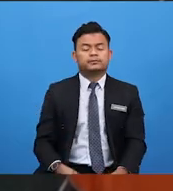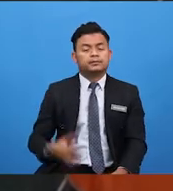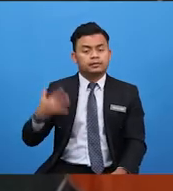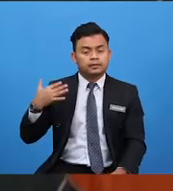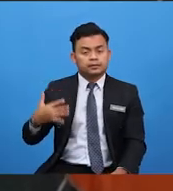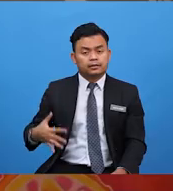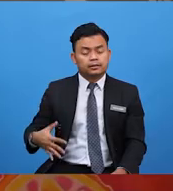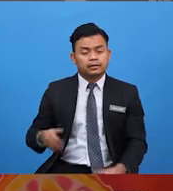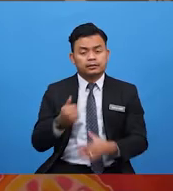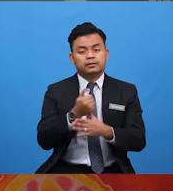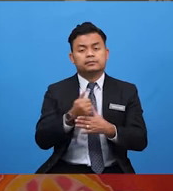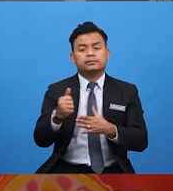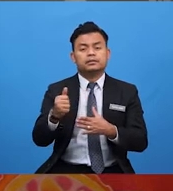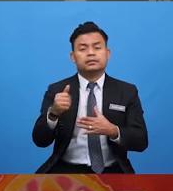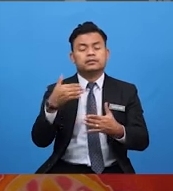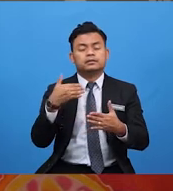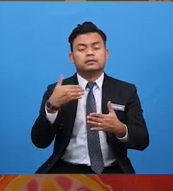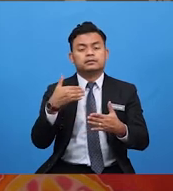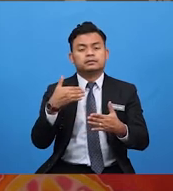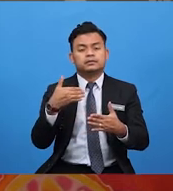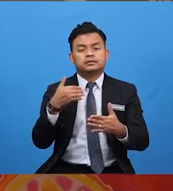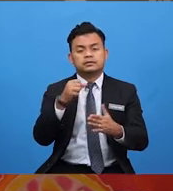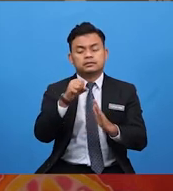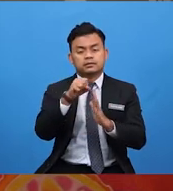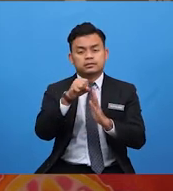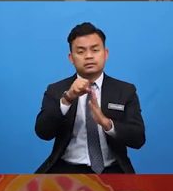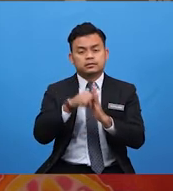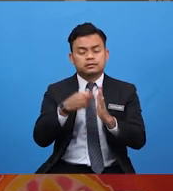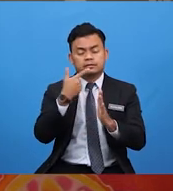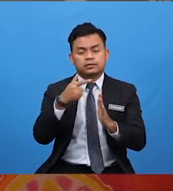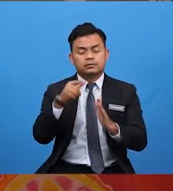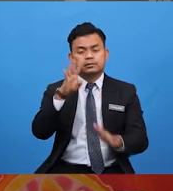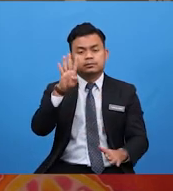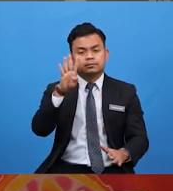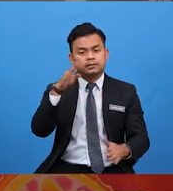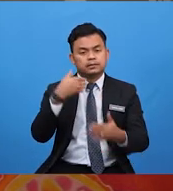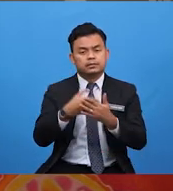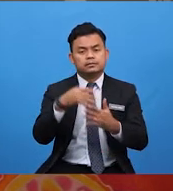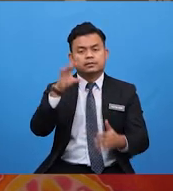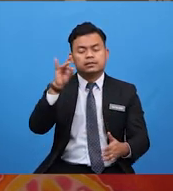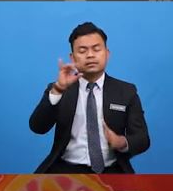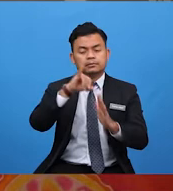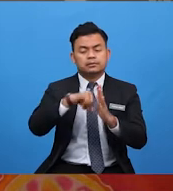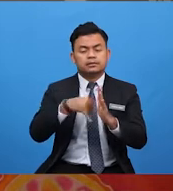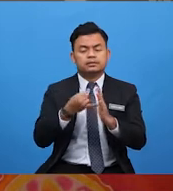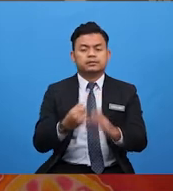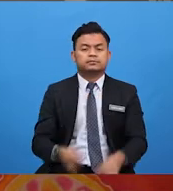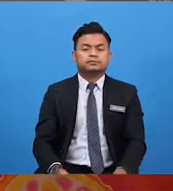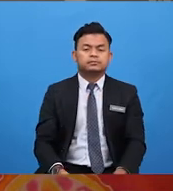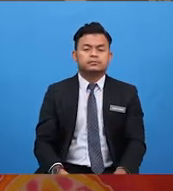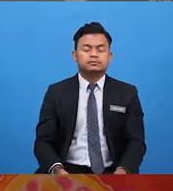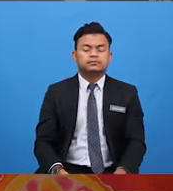dibiarkan selama 8 jam di dalam rendaman dalam bekas takungan. Biarkan